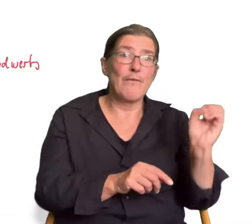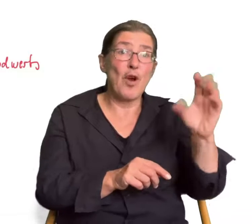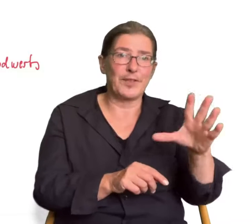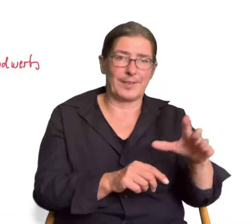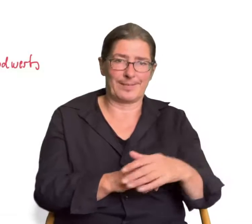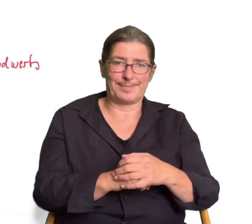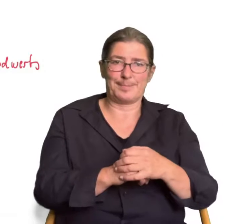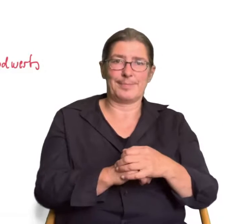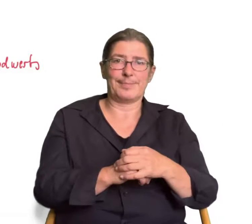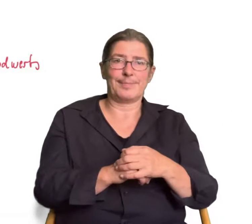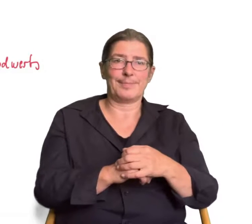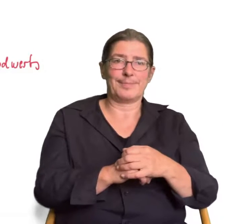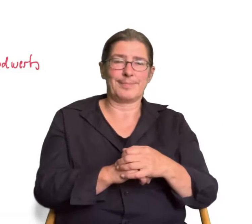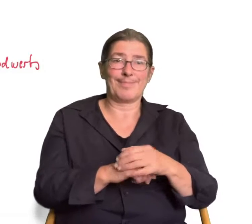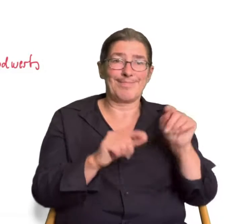40 Würfen.